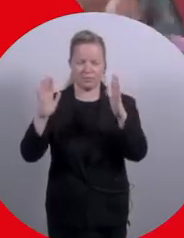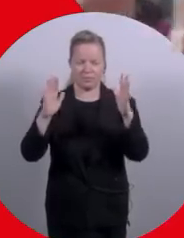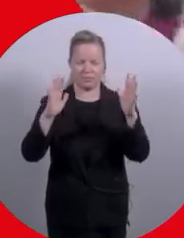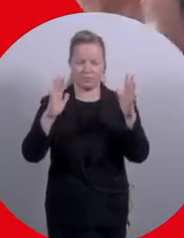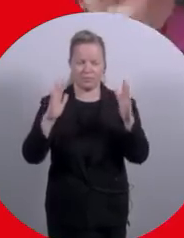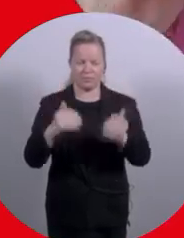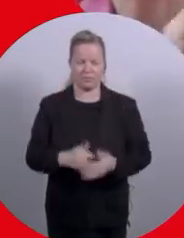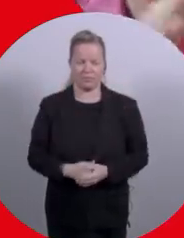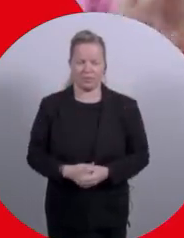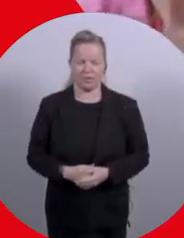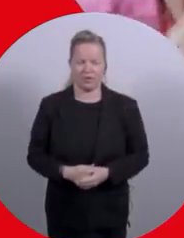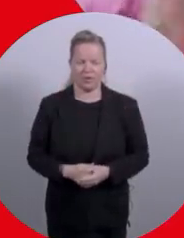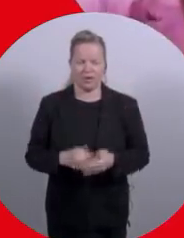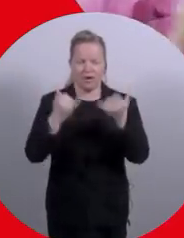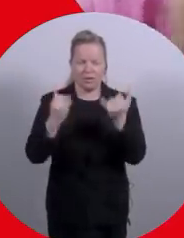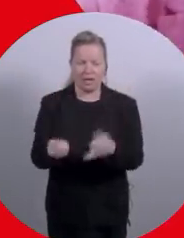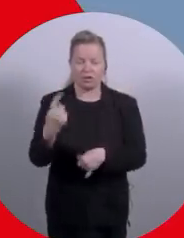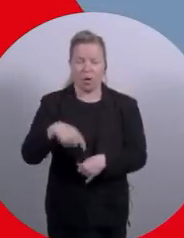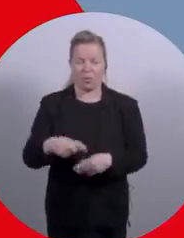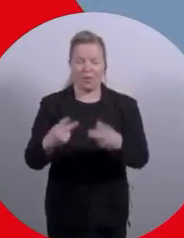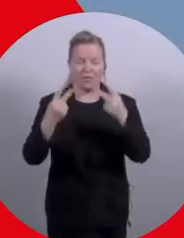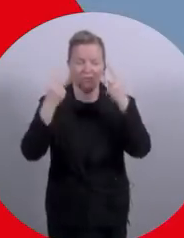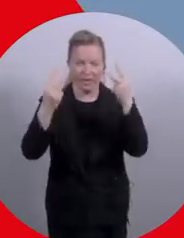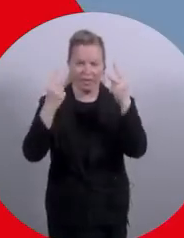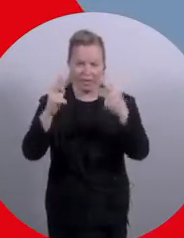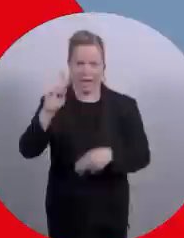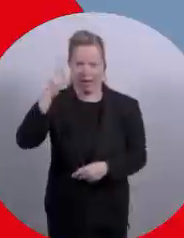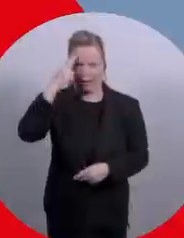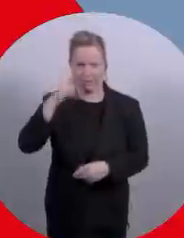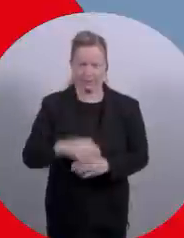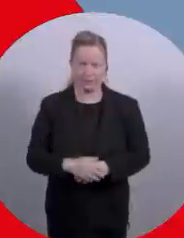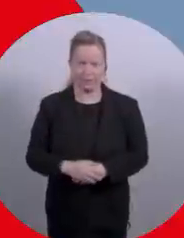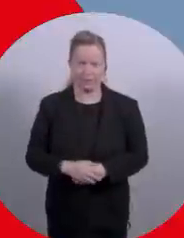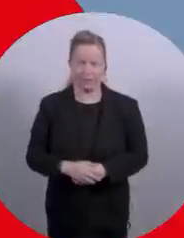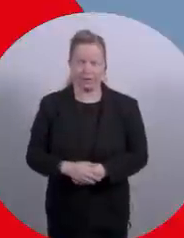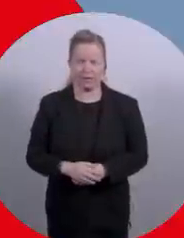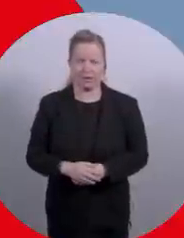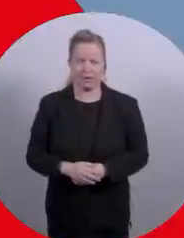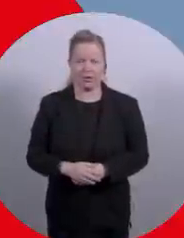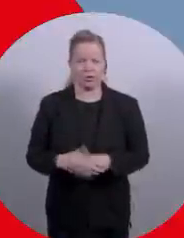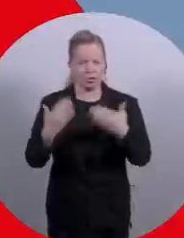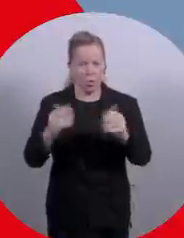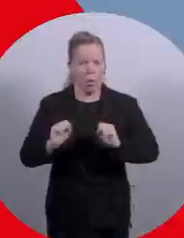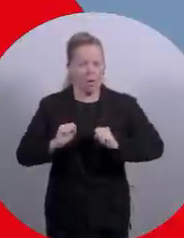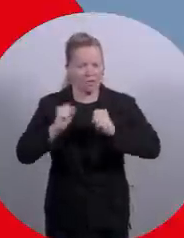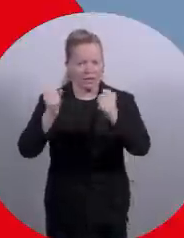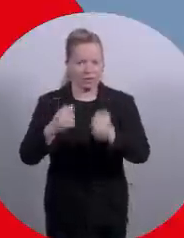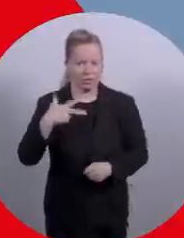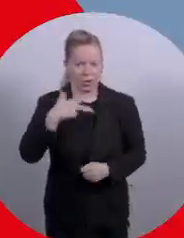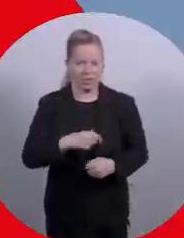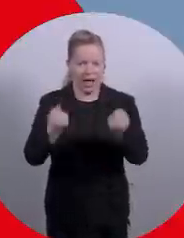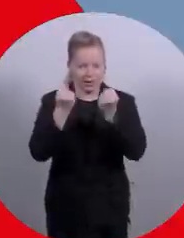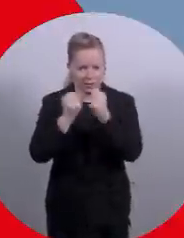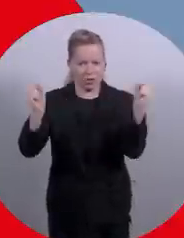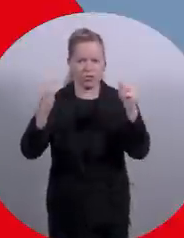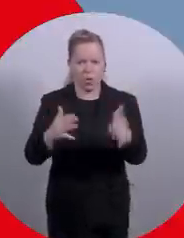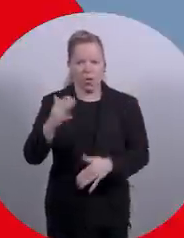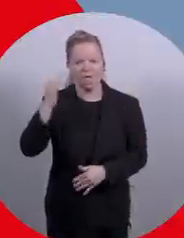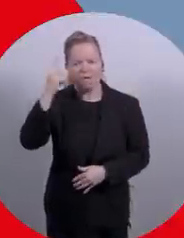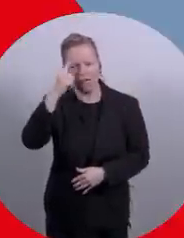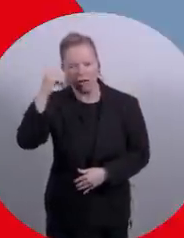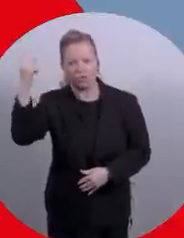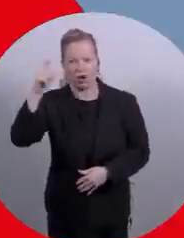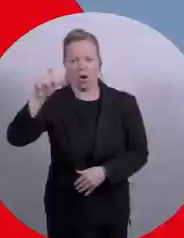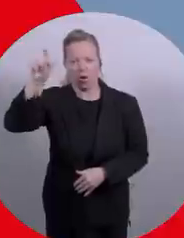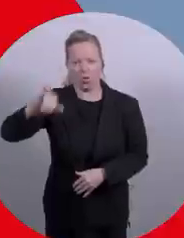und jetzt kommt die wichtigste Erkenntnis mit so einer offensiven sozialdemokratischen Politik mit dieser Philosophie nach dem Johann